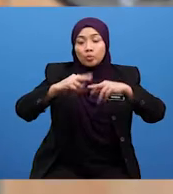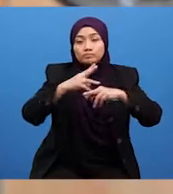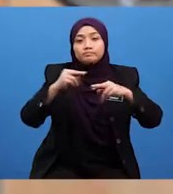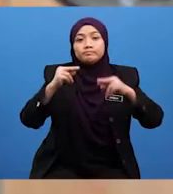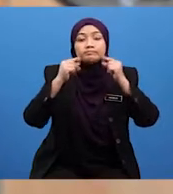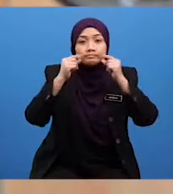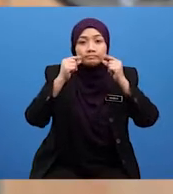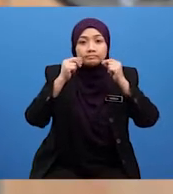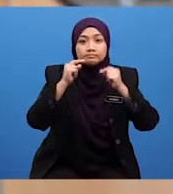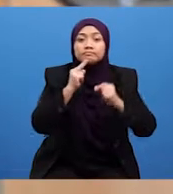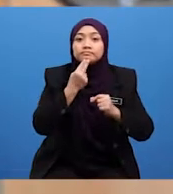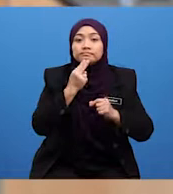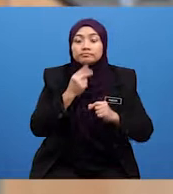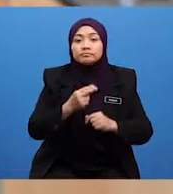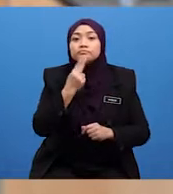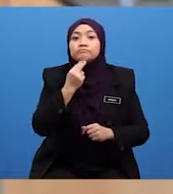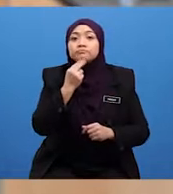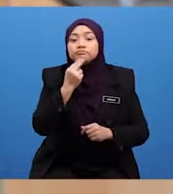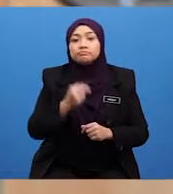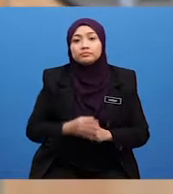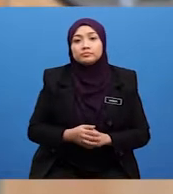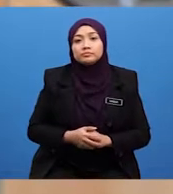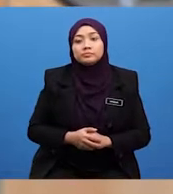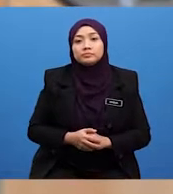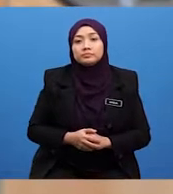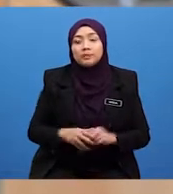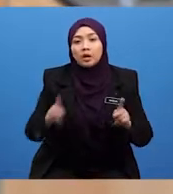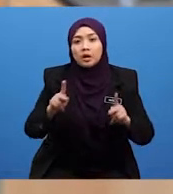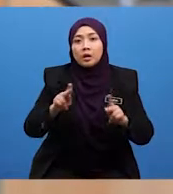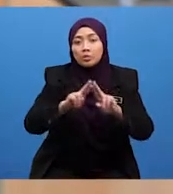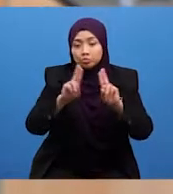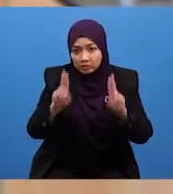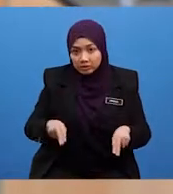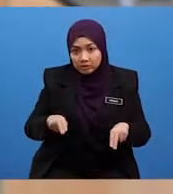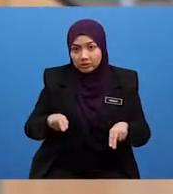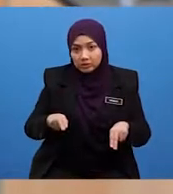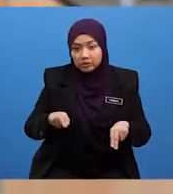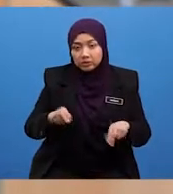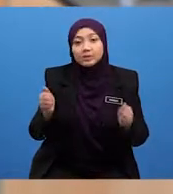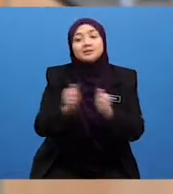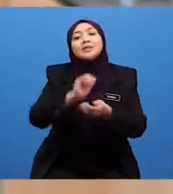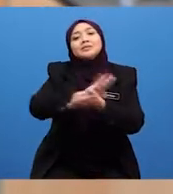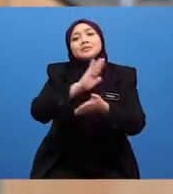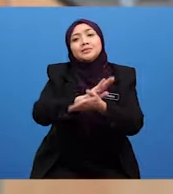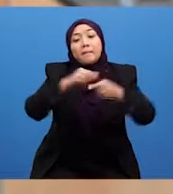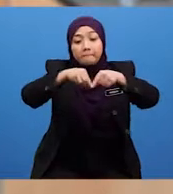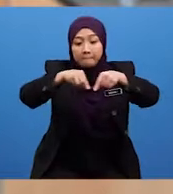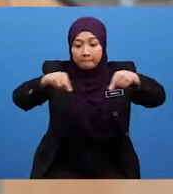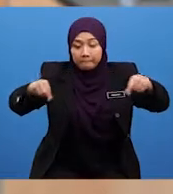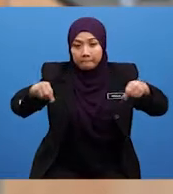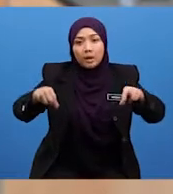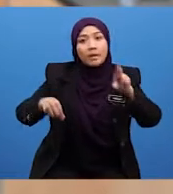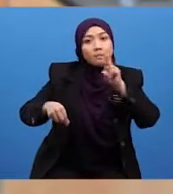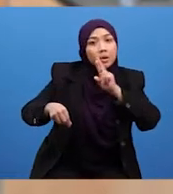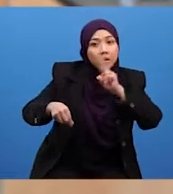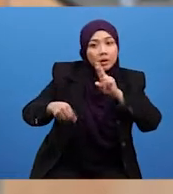Jika kita menguji bahan-bahan tersebut dengan kertas litmus warna merah dan biru, ia tidak